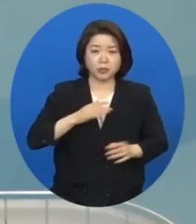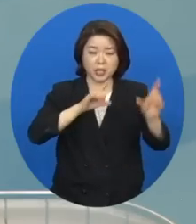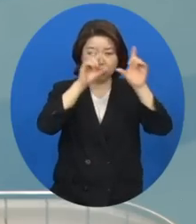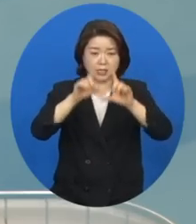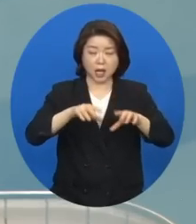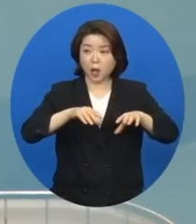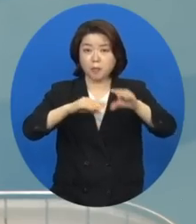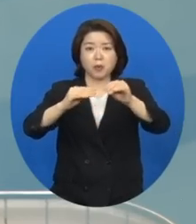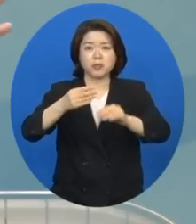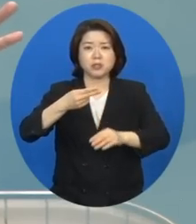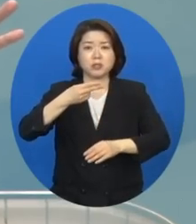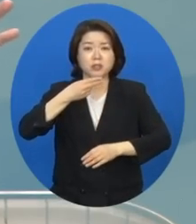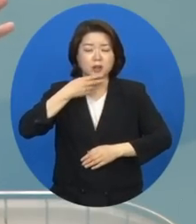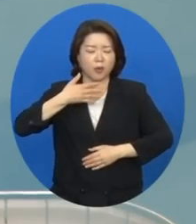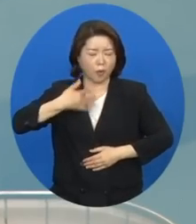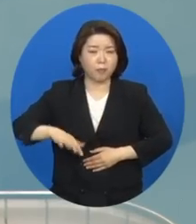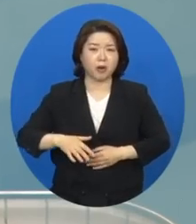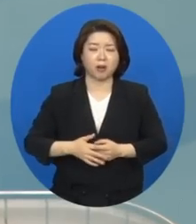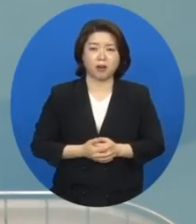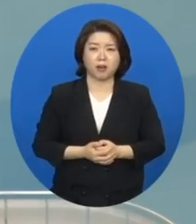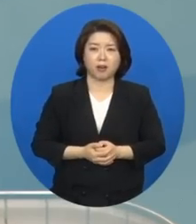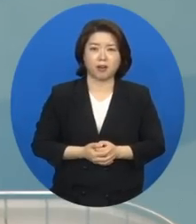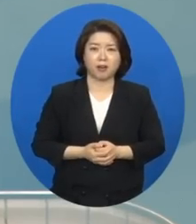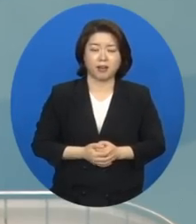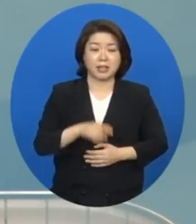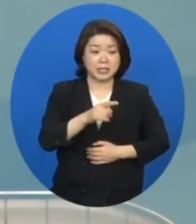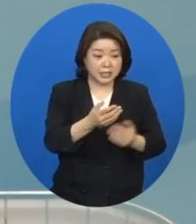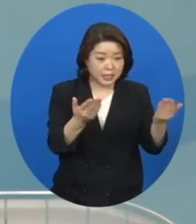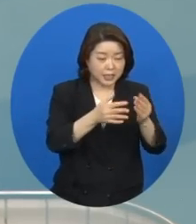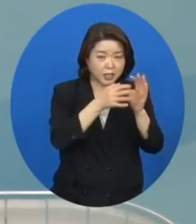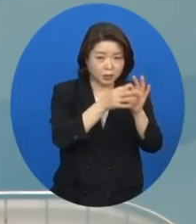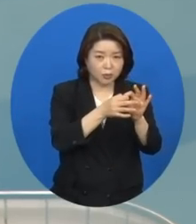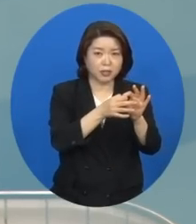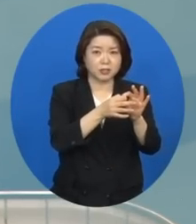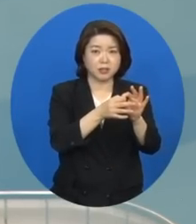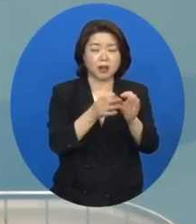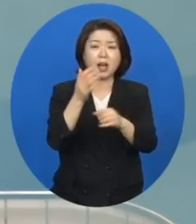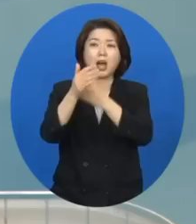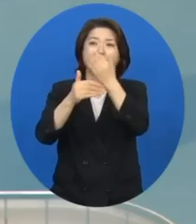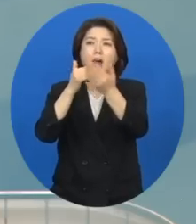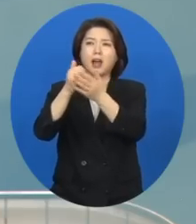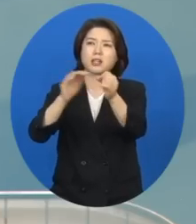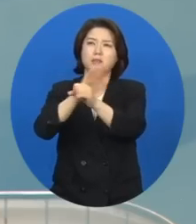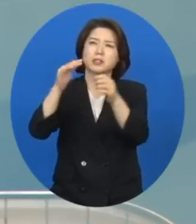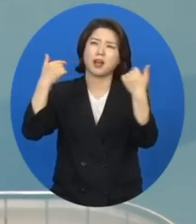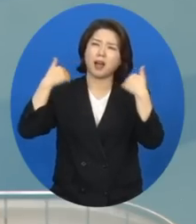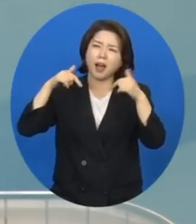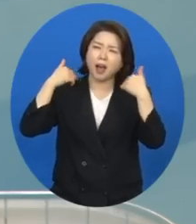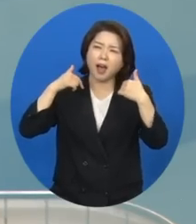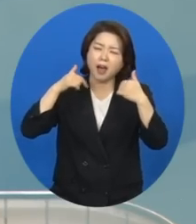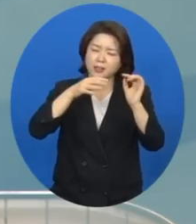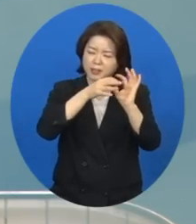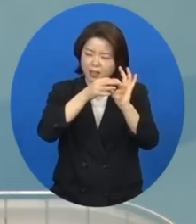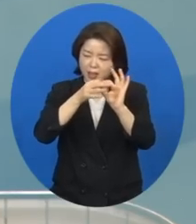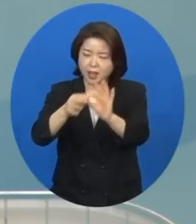멈춘 적이 없다는 사실을 그 사건을 통해서 하나님의 사랑은 한 번도 멈추지